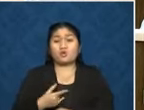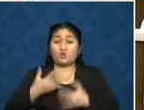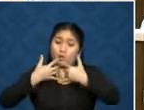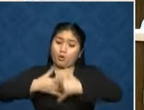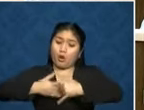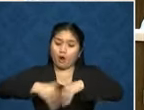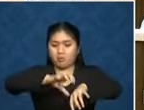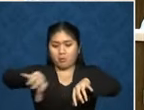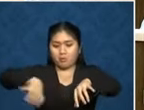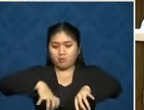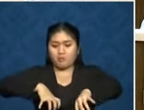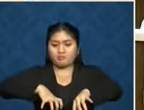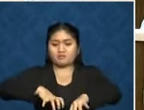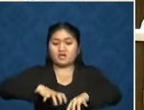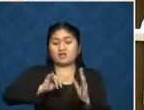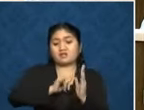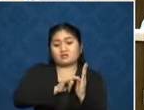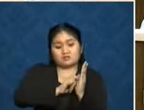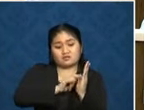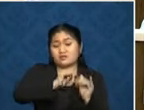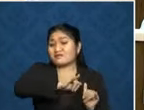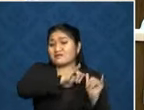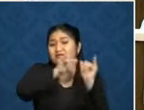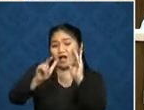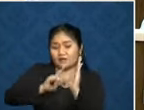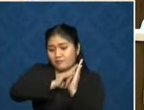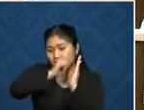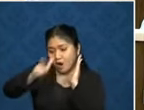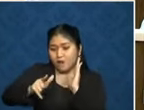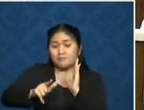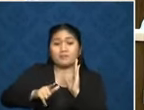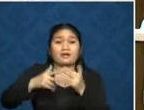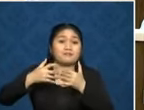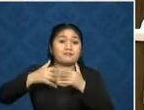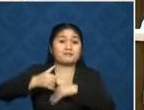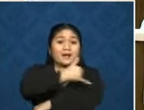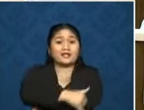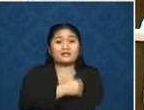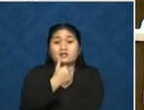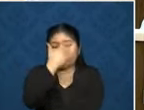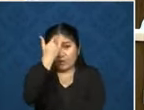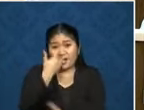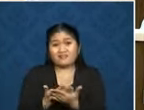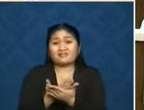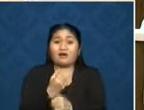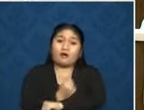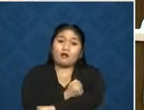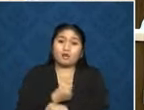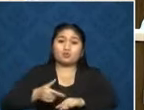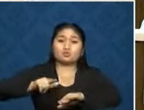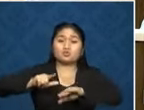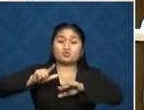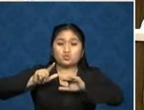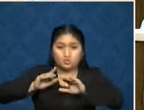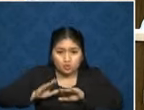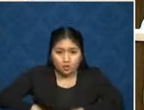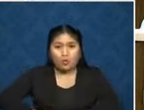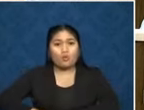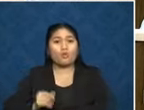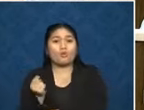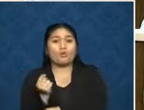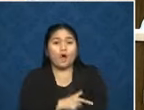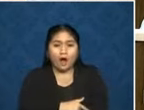รมเริ่มย้ายไปยังประเทศอื่นเนื่องจากมีค่าแรงที่ถูกกว่าหรือบางที่ก็ล้มเลิกกิจการเนื่องจากผลิตภั